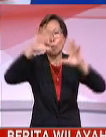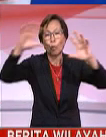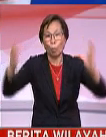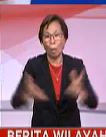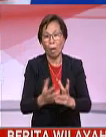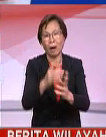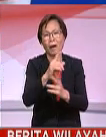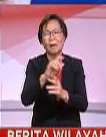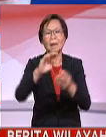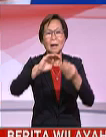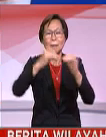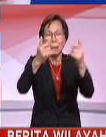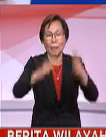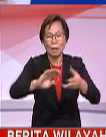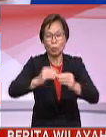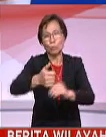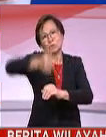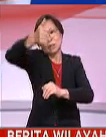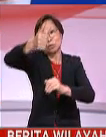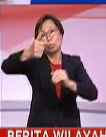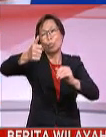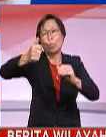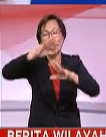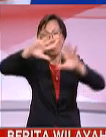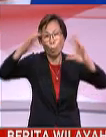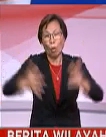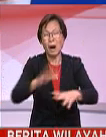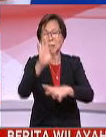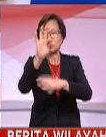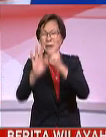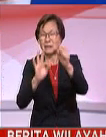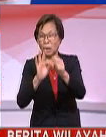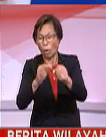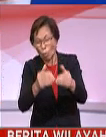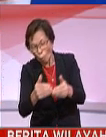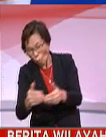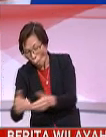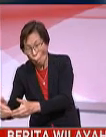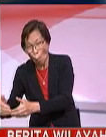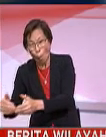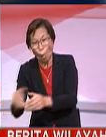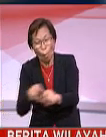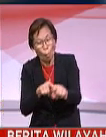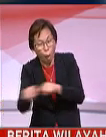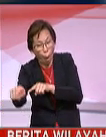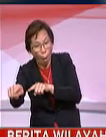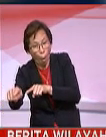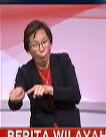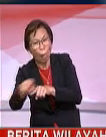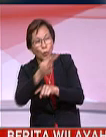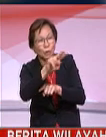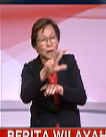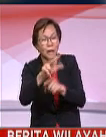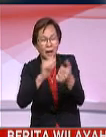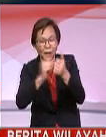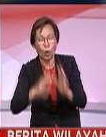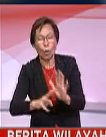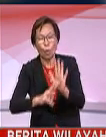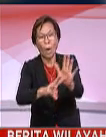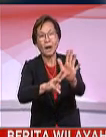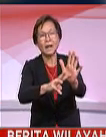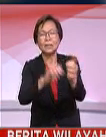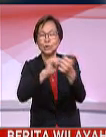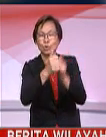pemain nombor 1 dunia selama 9 tahun berturut-turut itu mengatasi 23 atlet lain yang mewakili